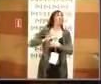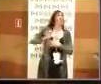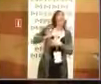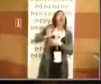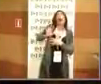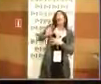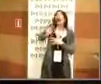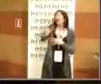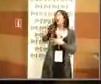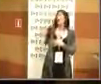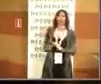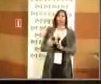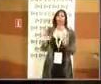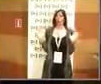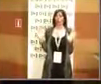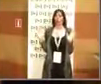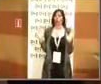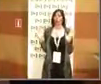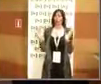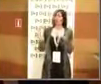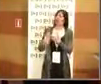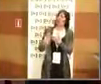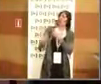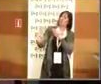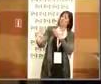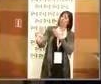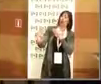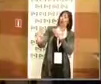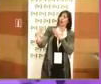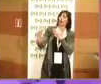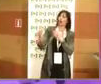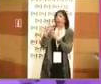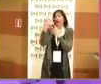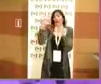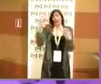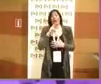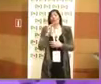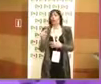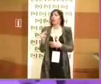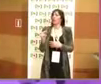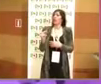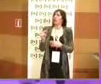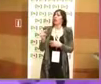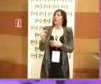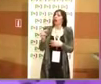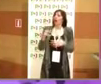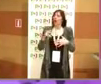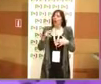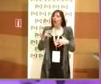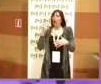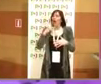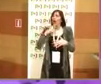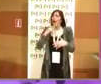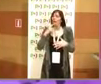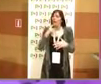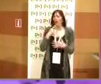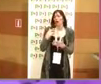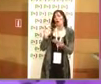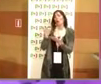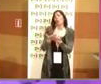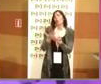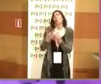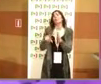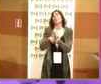cosa. E che di fronte, è ovvio dircelo, al Medioevo proposto dalla legge